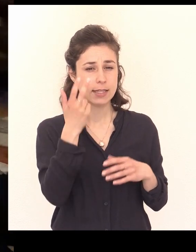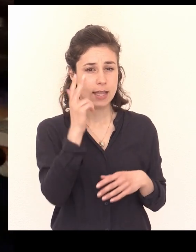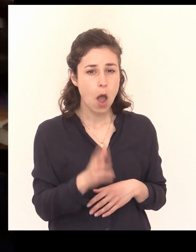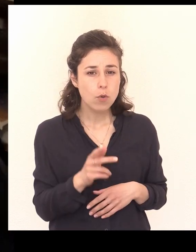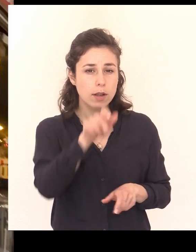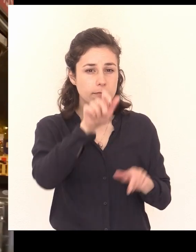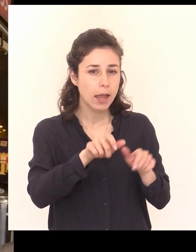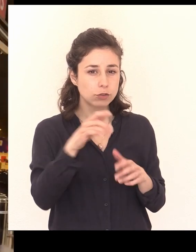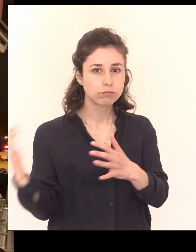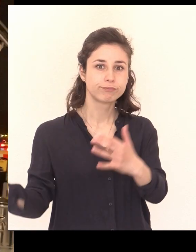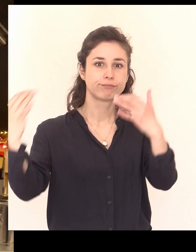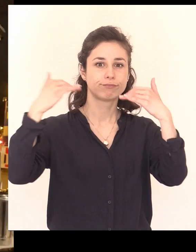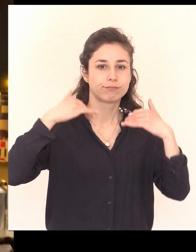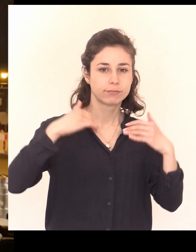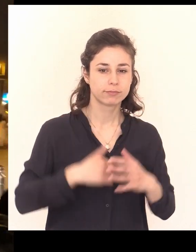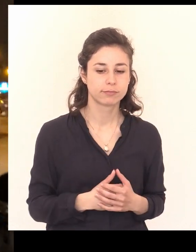300 Donuts.